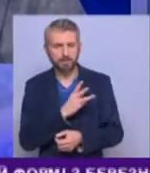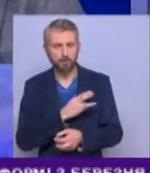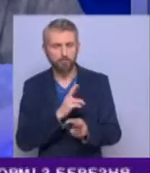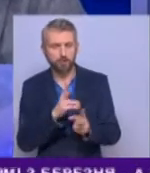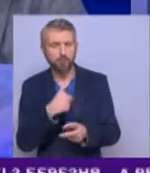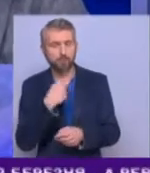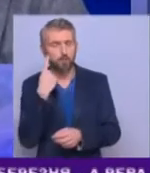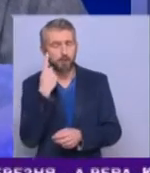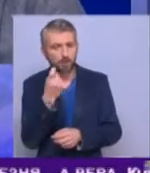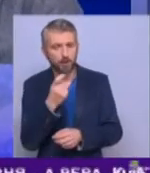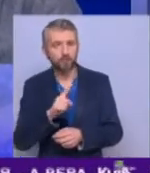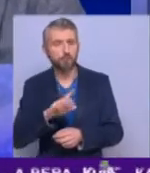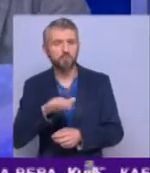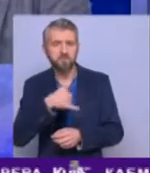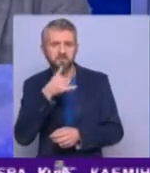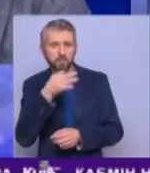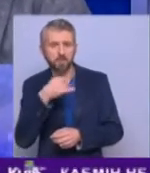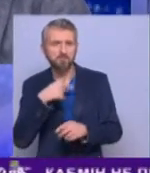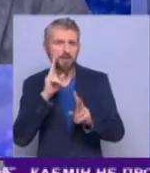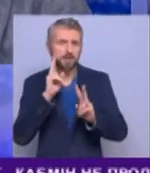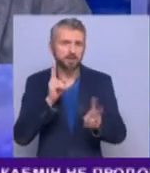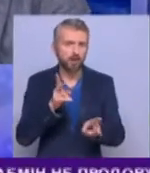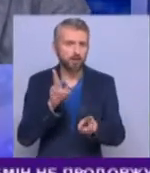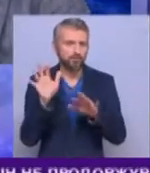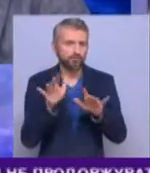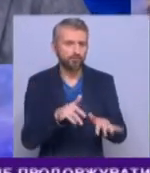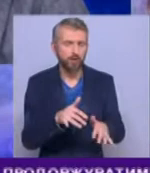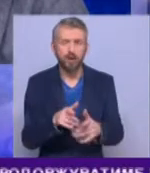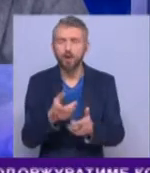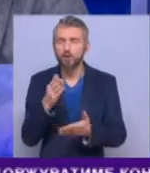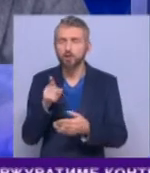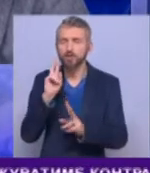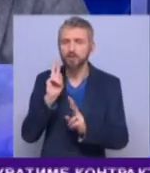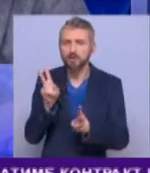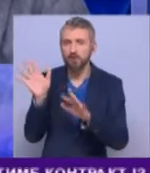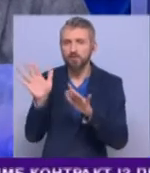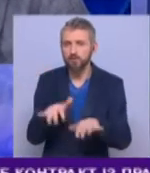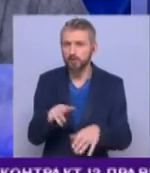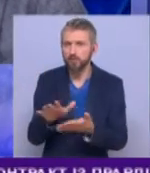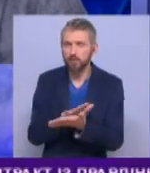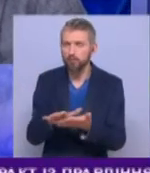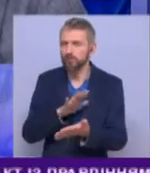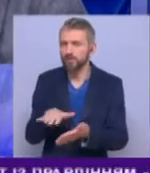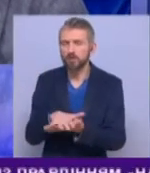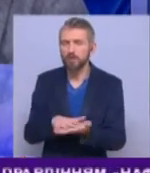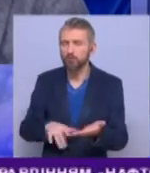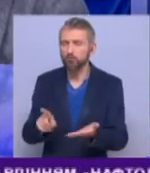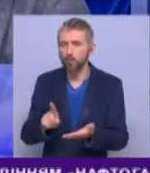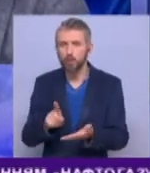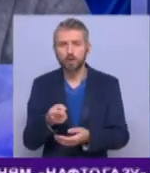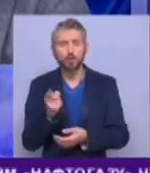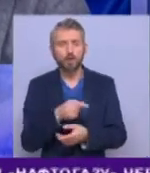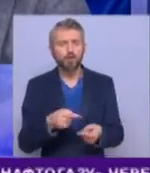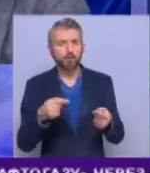їх попереджаємо, що вони потім не можуть сказати, ми не знали, що випав сніг. Ну, хорошо, або... якщо вони не знали, випав сніг, вони не почистили. Далі ну, тоді,